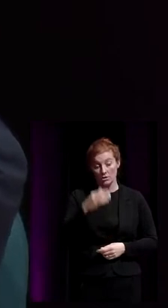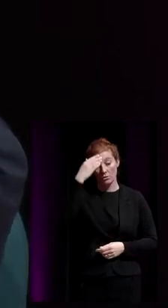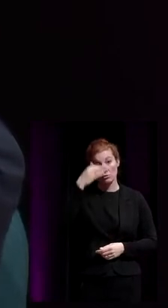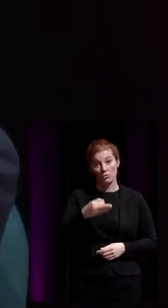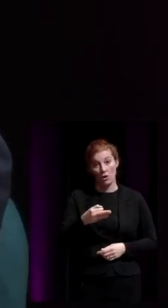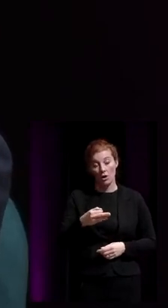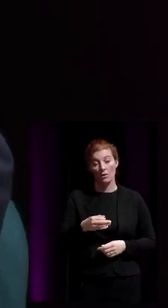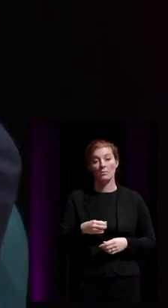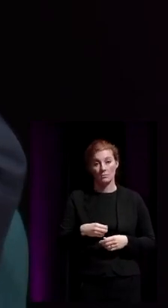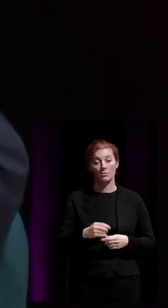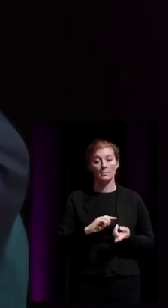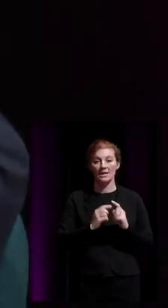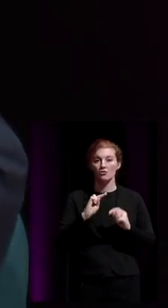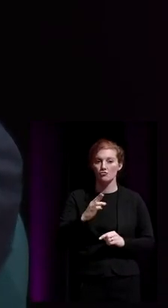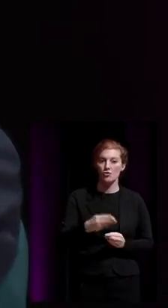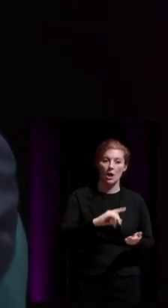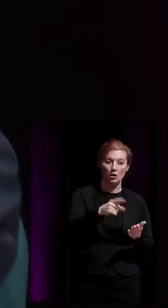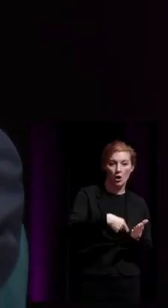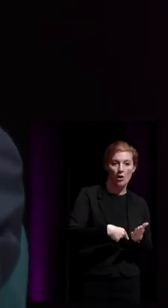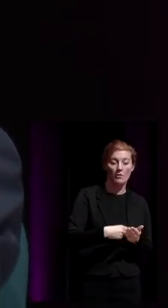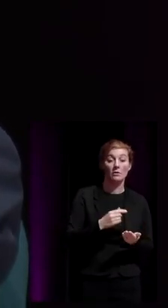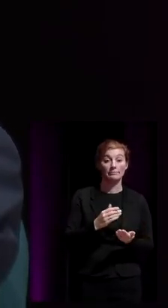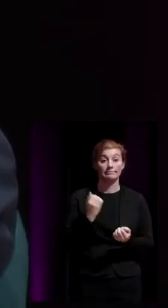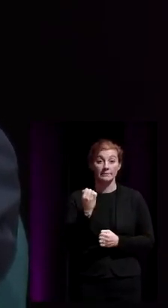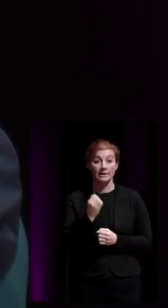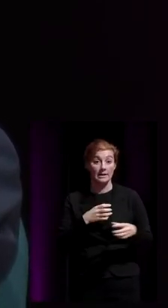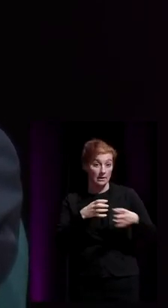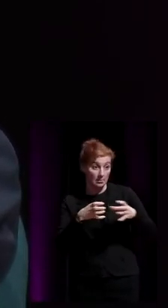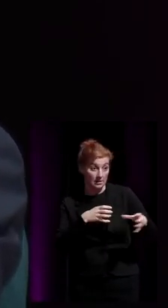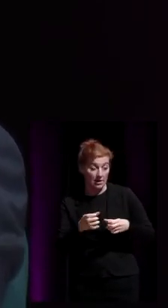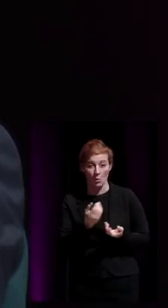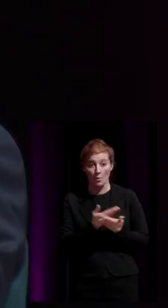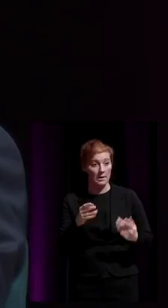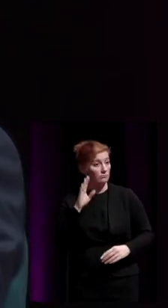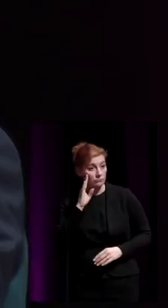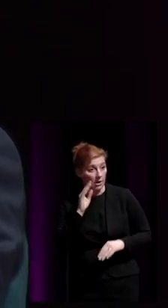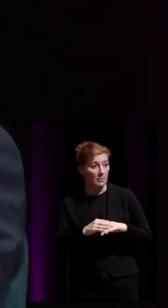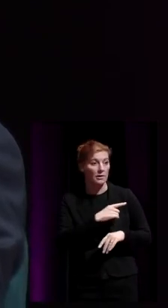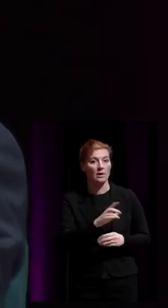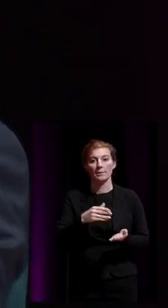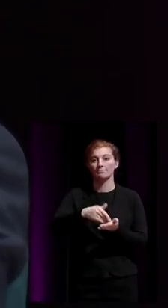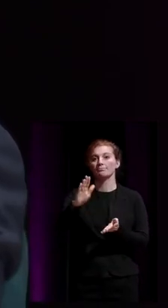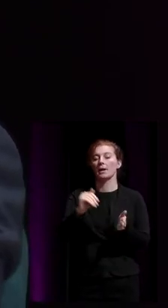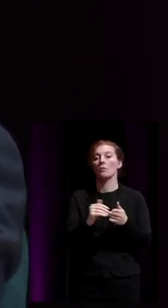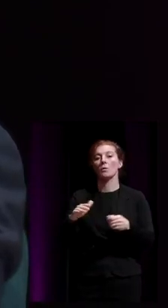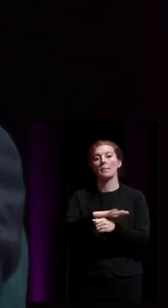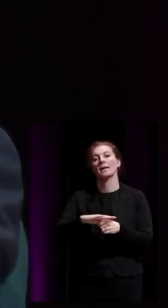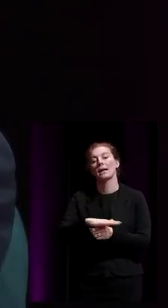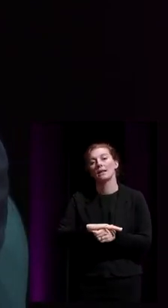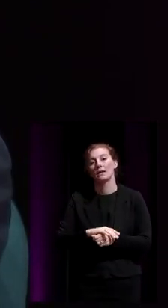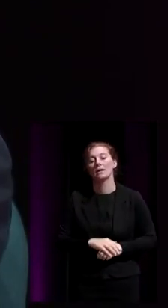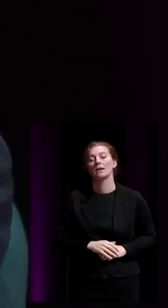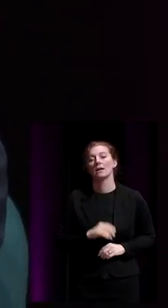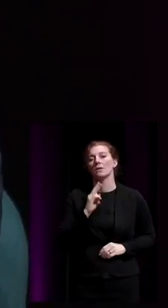nyare krav och då gäller det att anpassa sig. Och är man inte lyhörd här så åker man bort från marknaden. Så att jag tycker